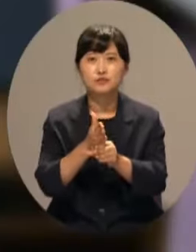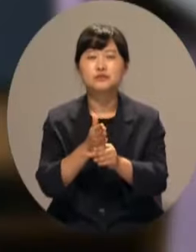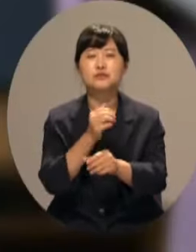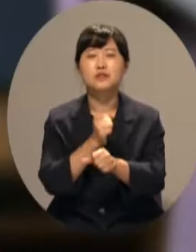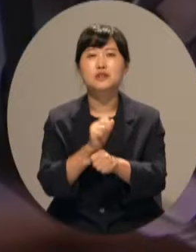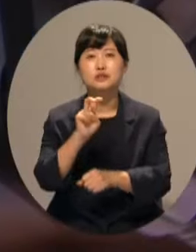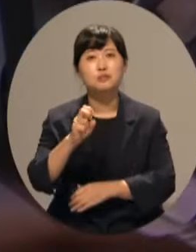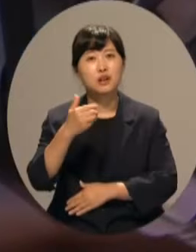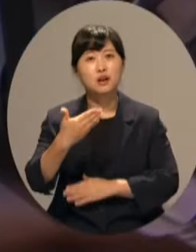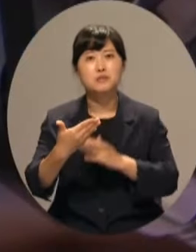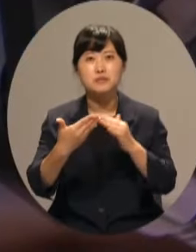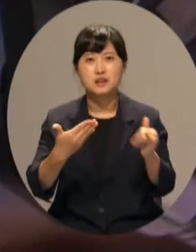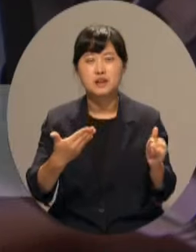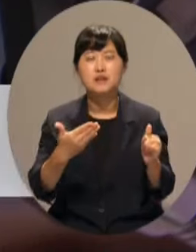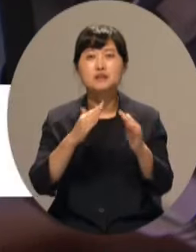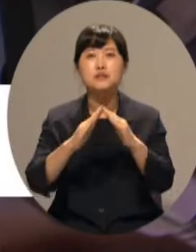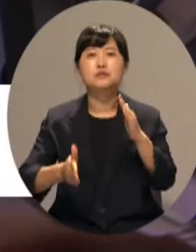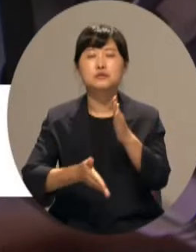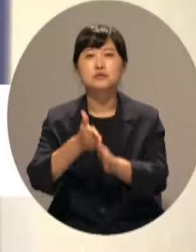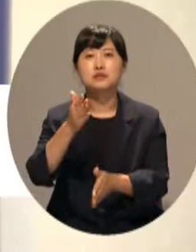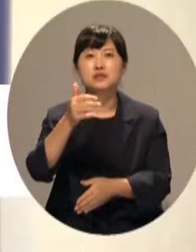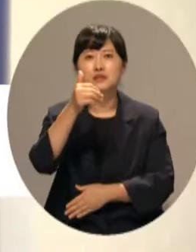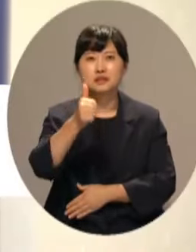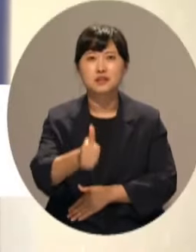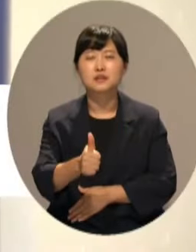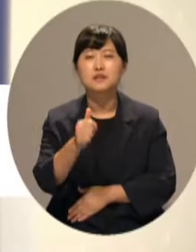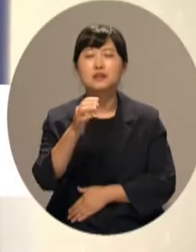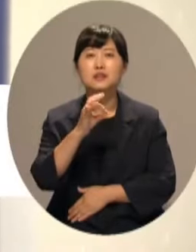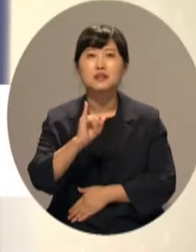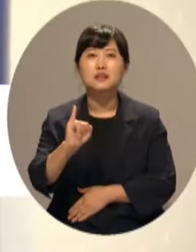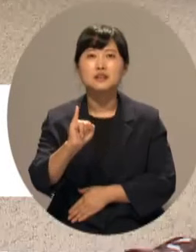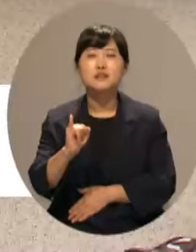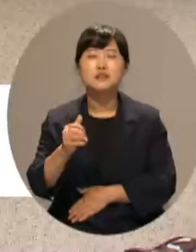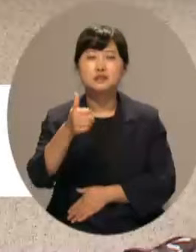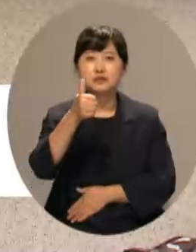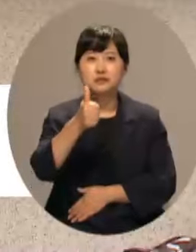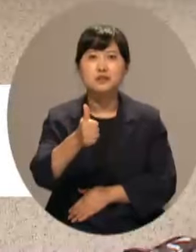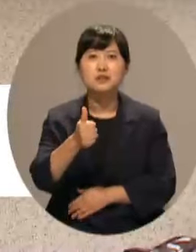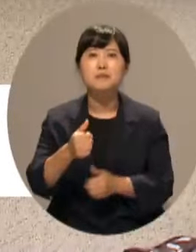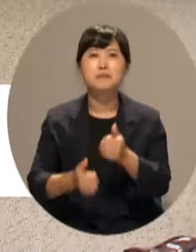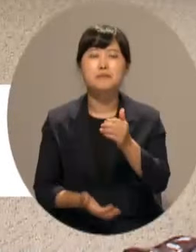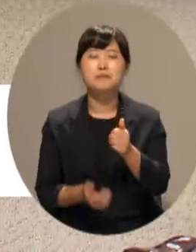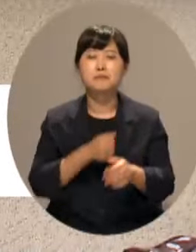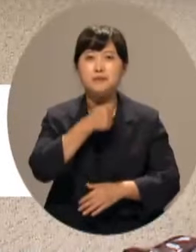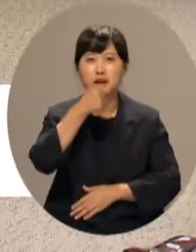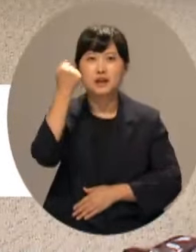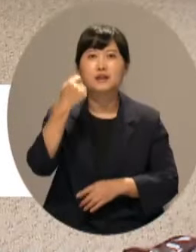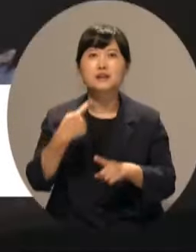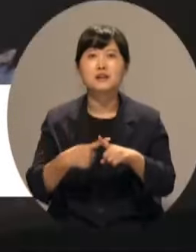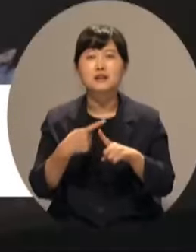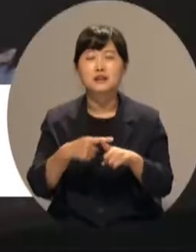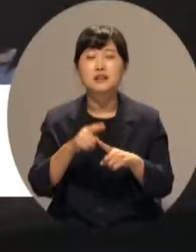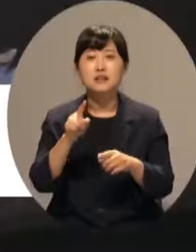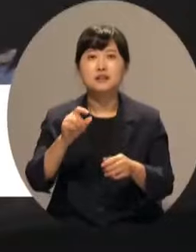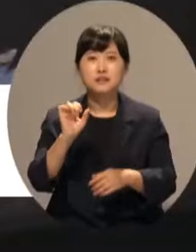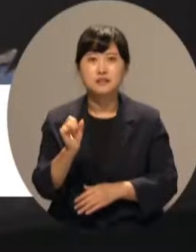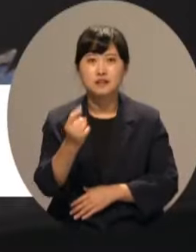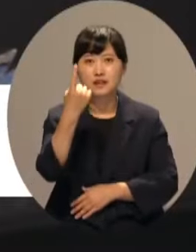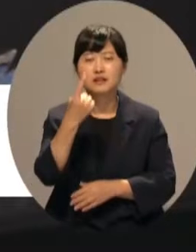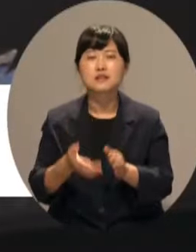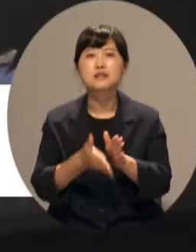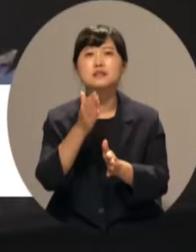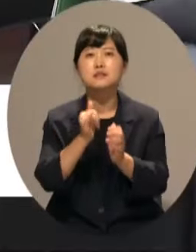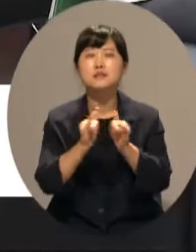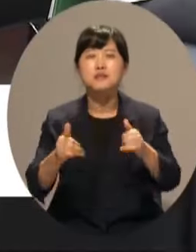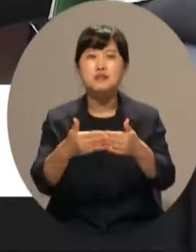은 무려 29명 전주시의 장으로 사실상 이우 원이 선출된 겁니다 소식이 전해지자 시민단체는